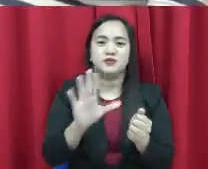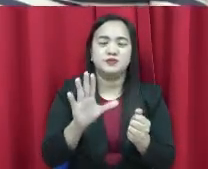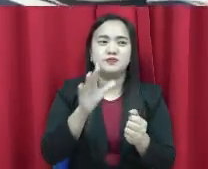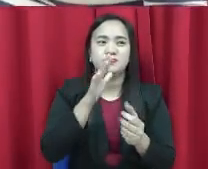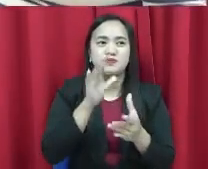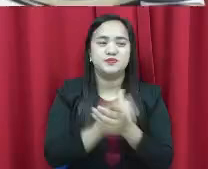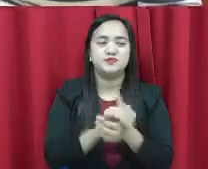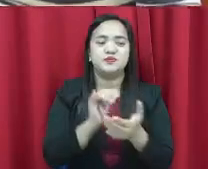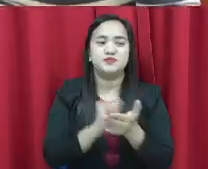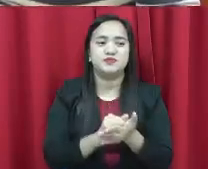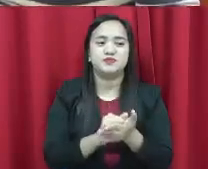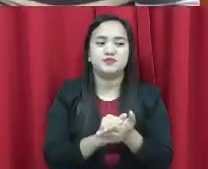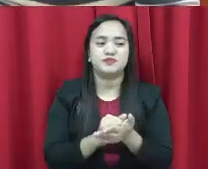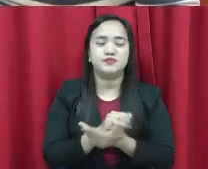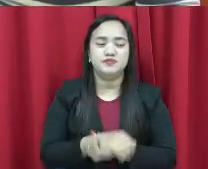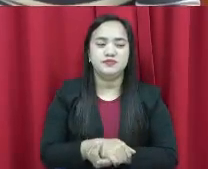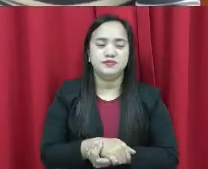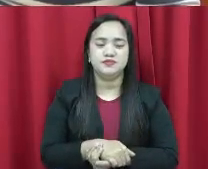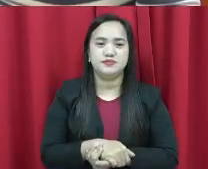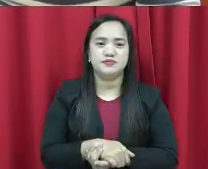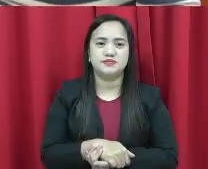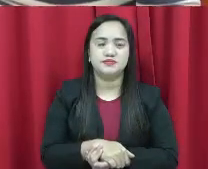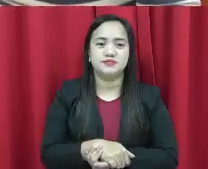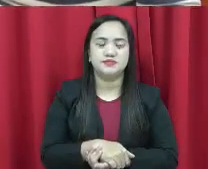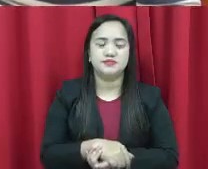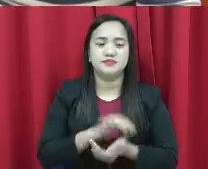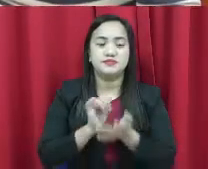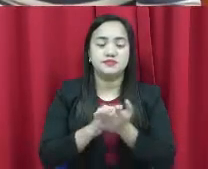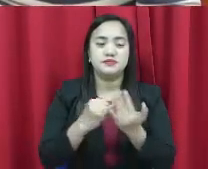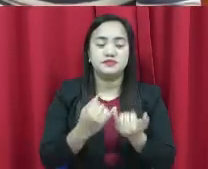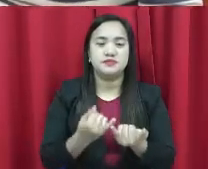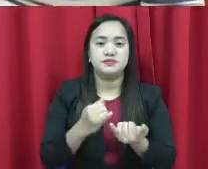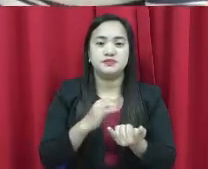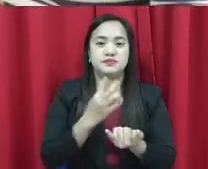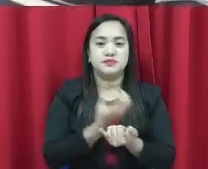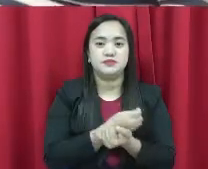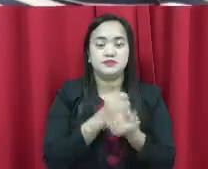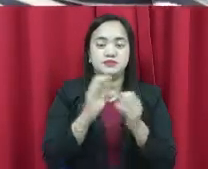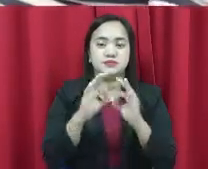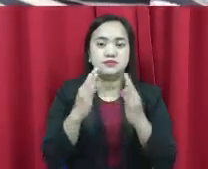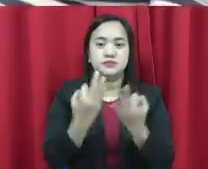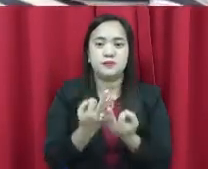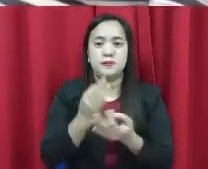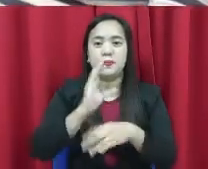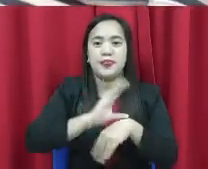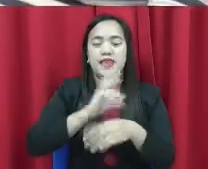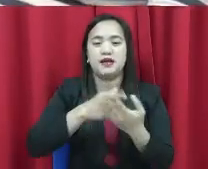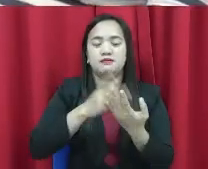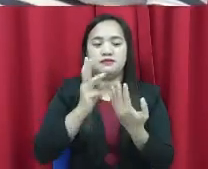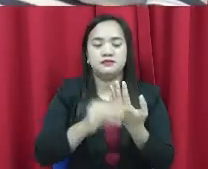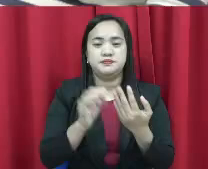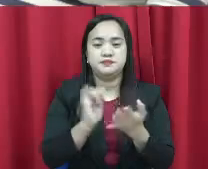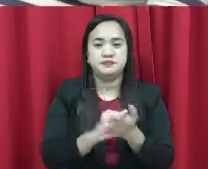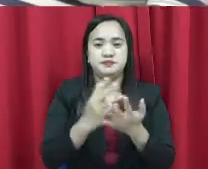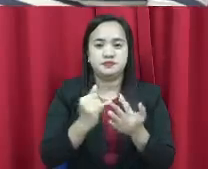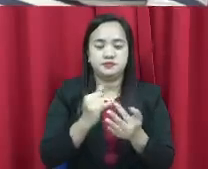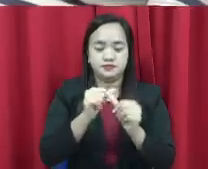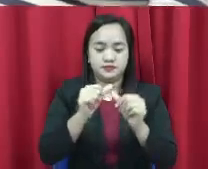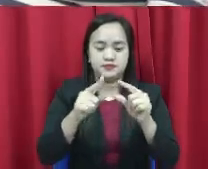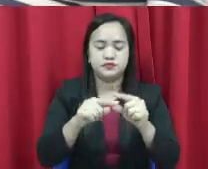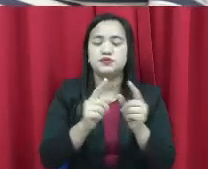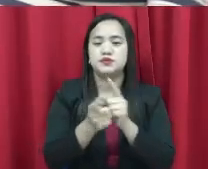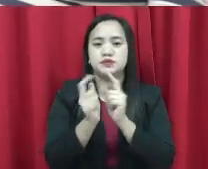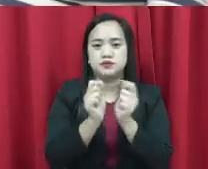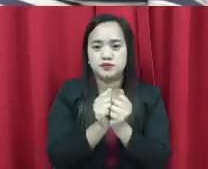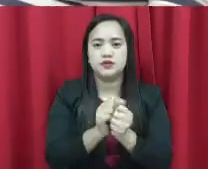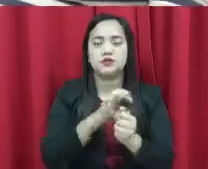magsubay bay tayo sa programang ito so This is our family program kaya isama po natin ang ating pong pamilya kaya